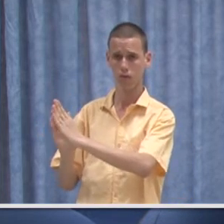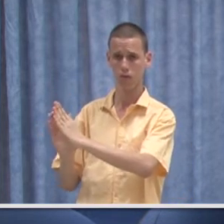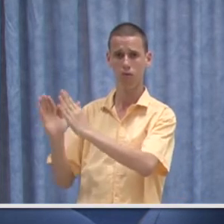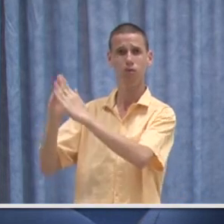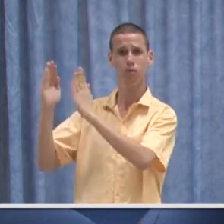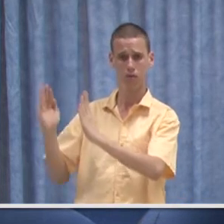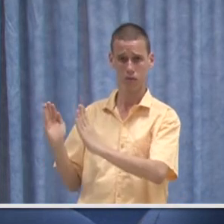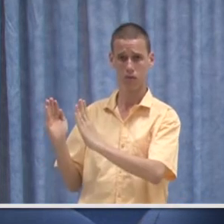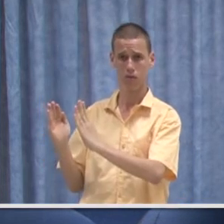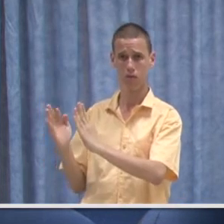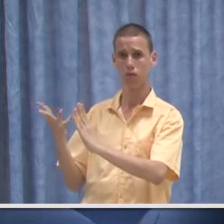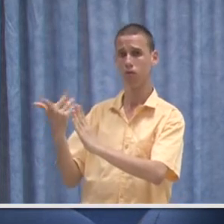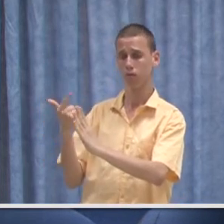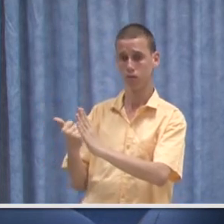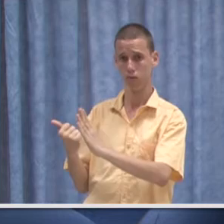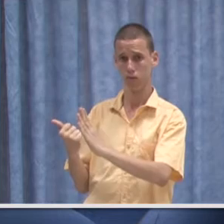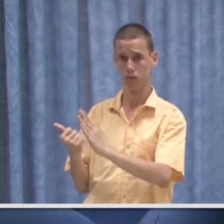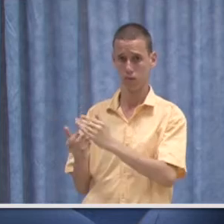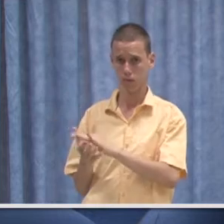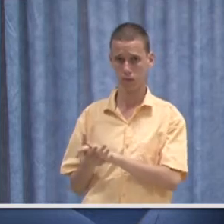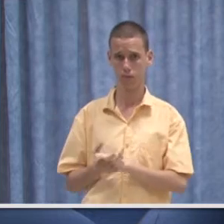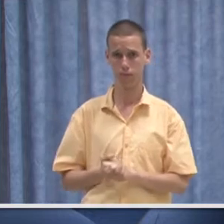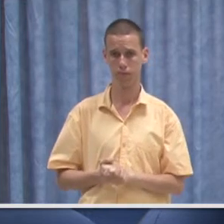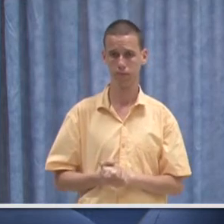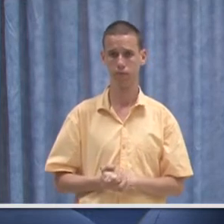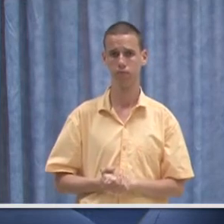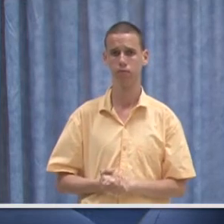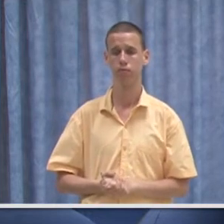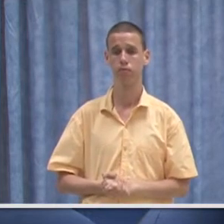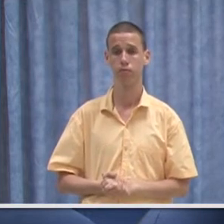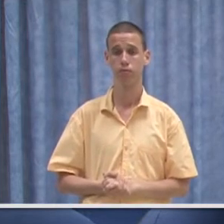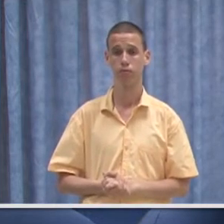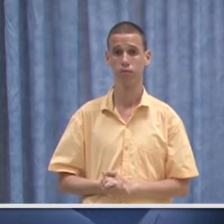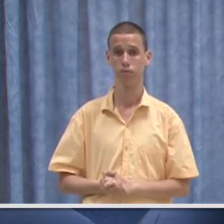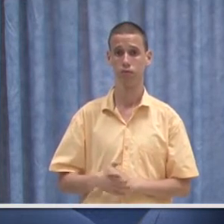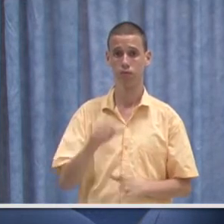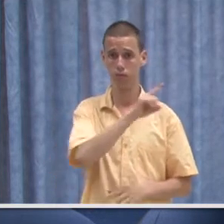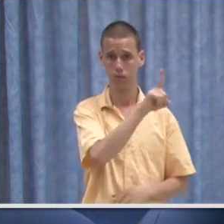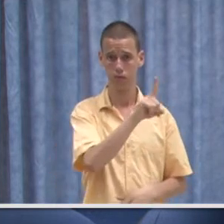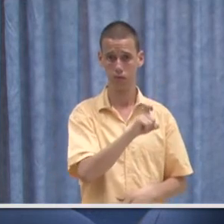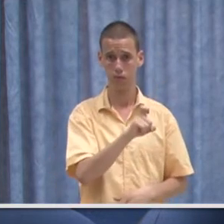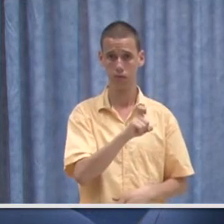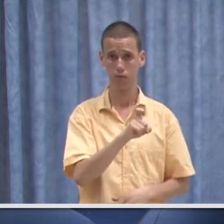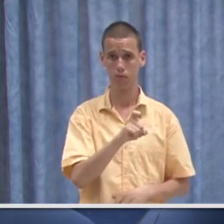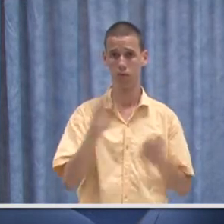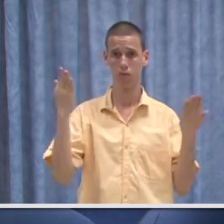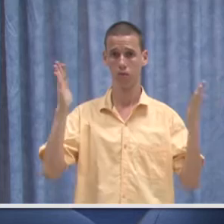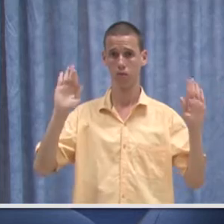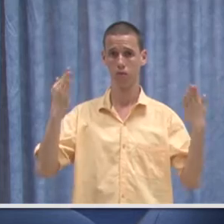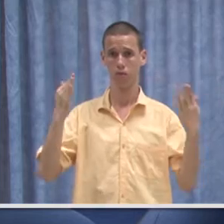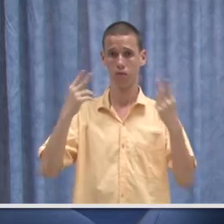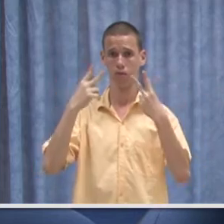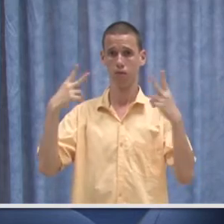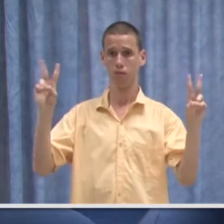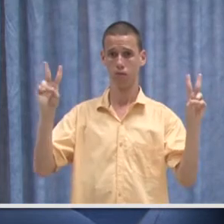question, c'est récemment. C'est un petit peu controversé avec Baza Victoria, qui est un peu fermé, un peu barreau, 20 pieds. Je ne